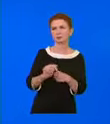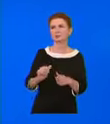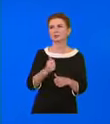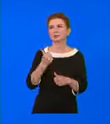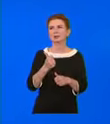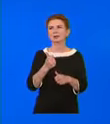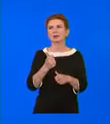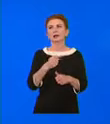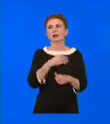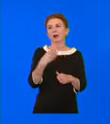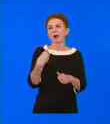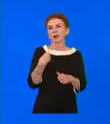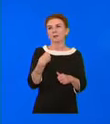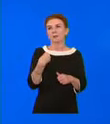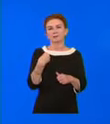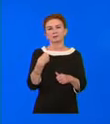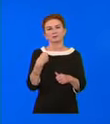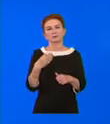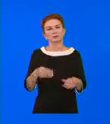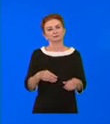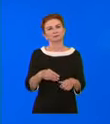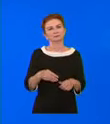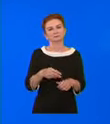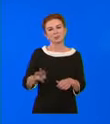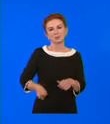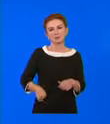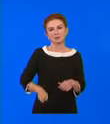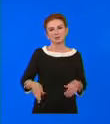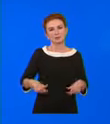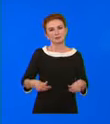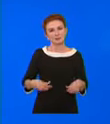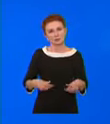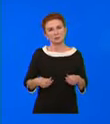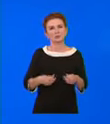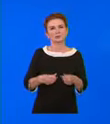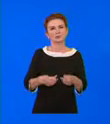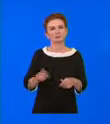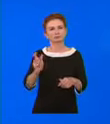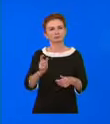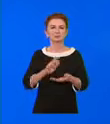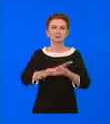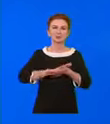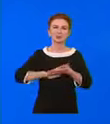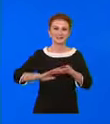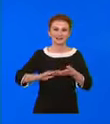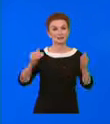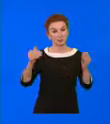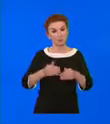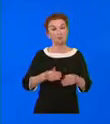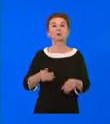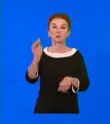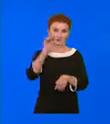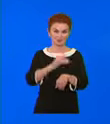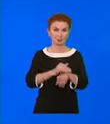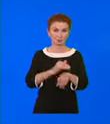żeby państwo polskie, w szczególności Ministerstwo Zdrowia i Główny Inspektor Sanitarny mogli dopuścić do rozgrywek, na